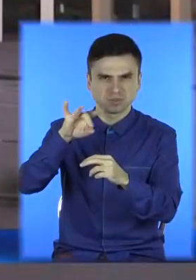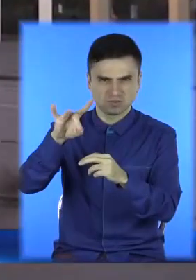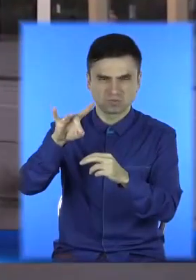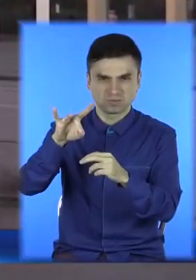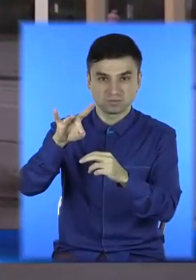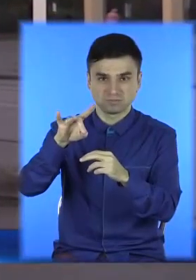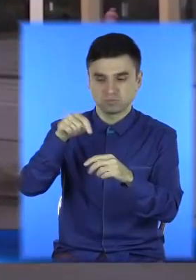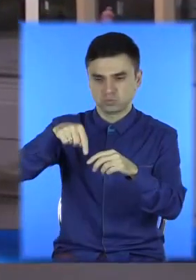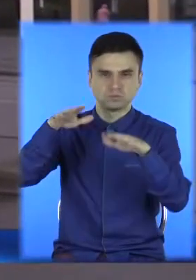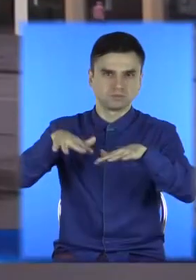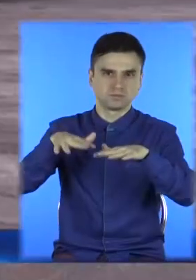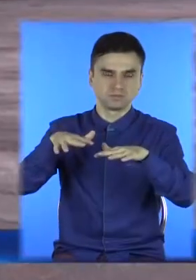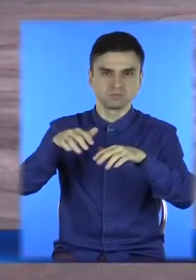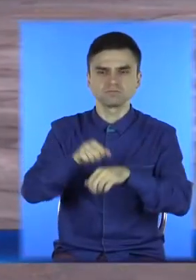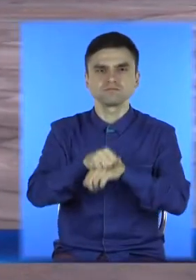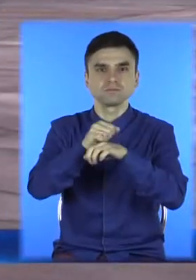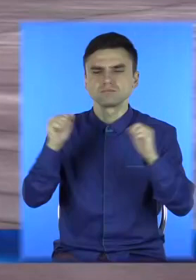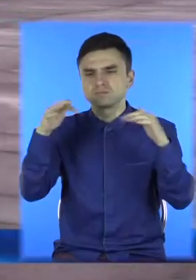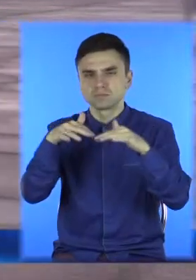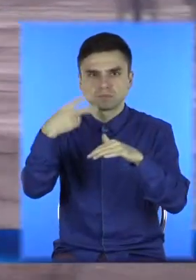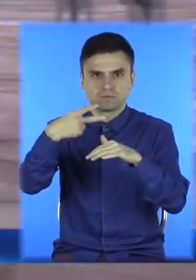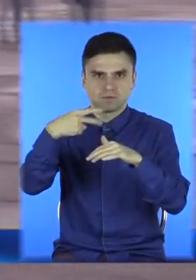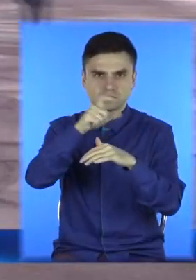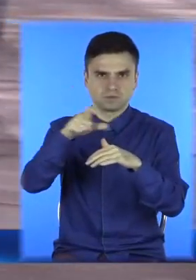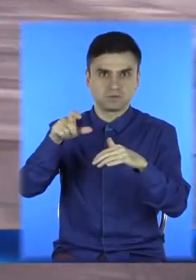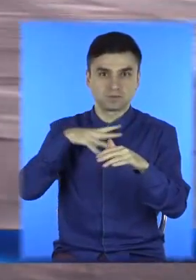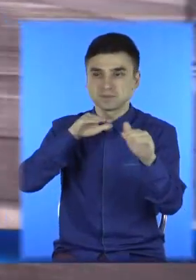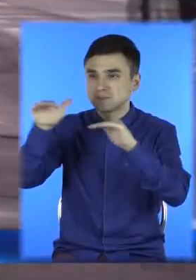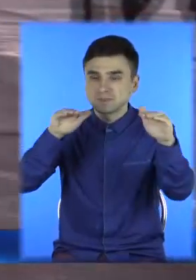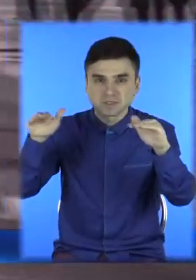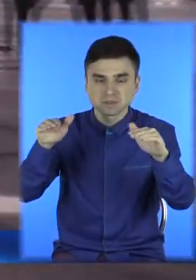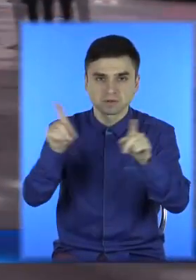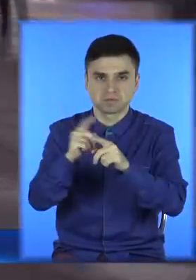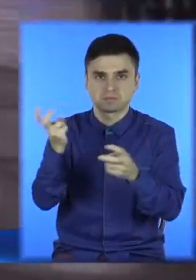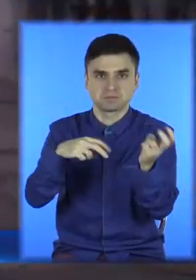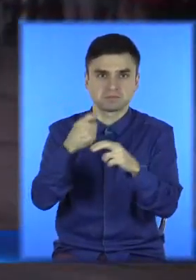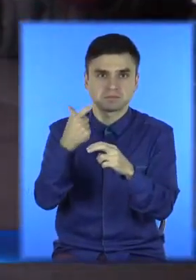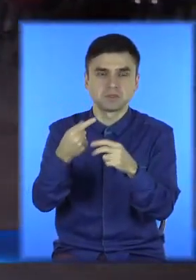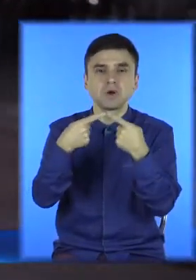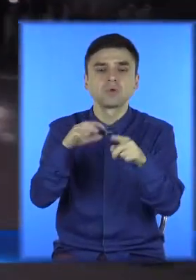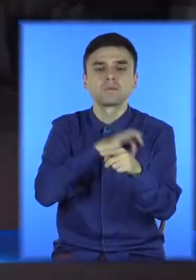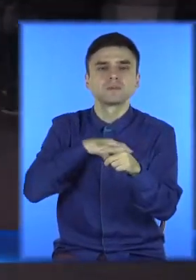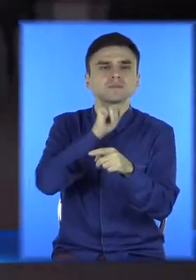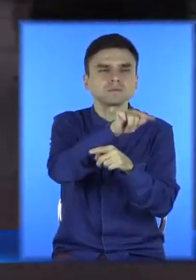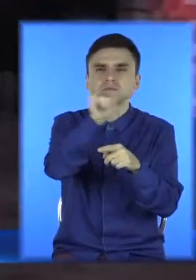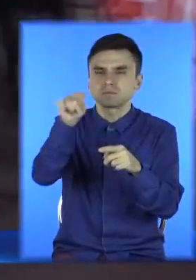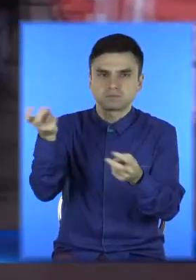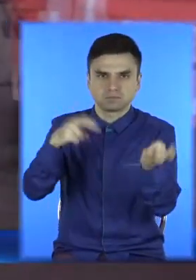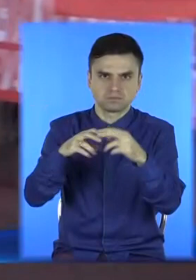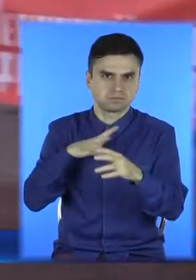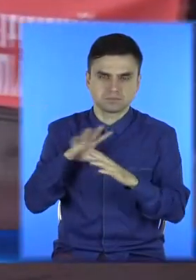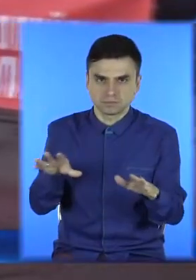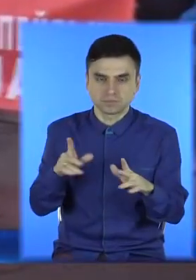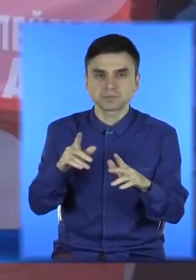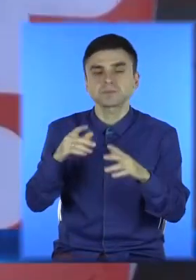не підтримали зустріч. А ввечері ті ж мітингувальники зустрілися біля Тернівського райвиконкому і пройшли пішки до